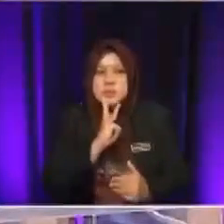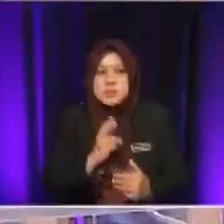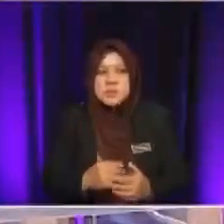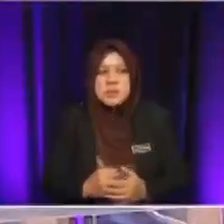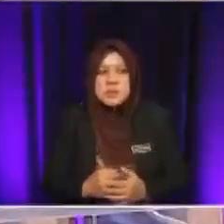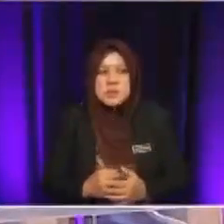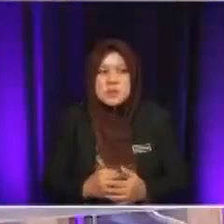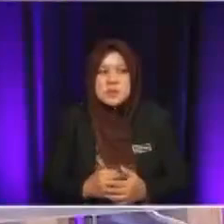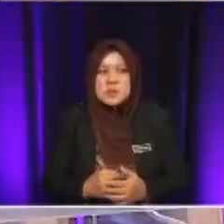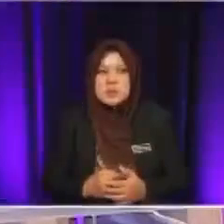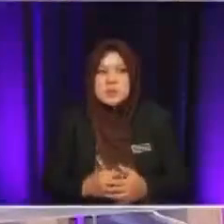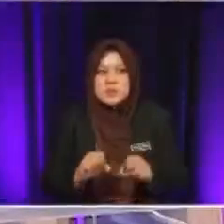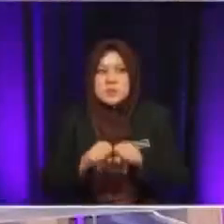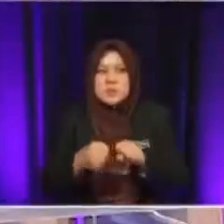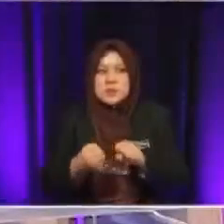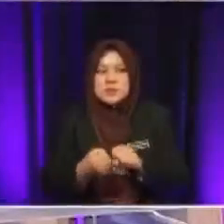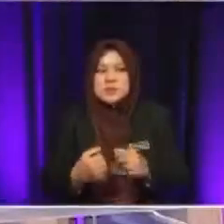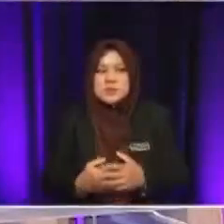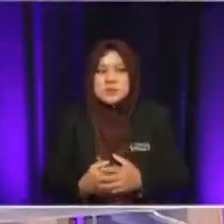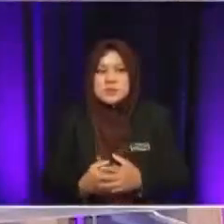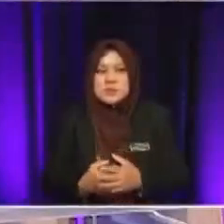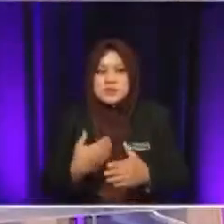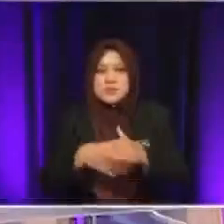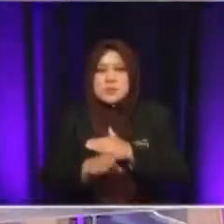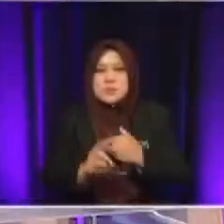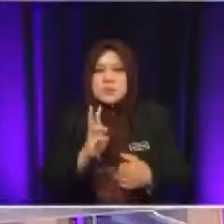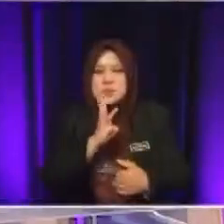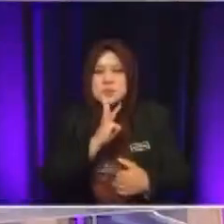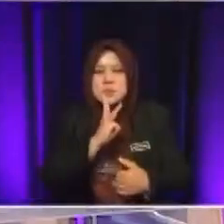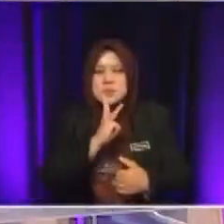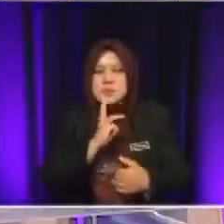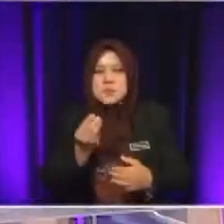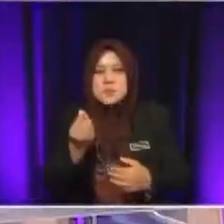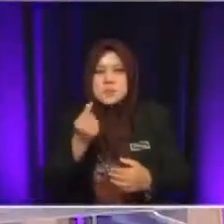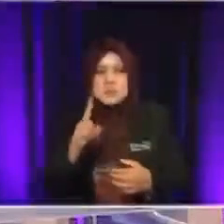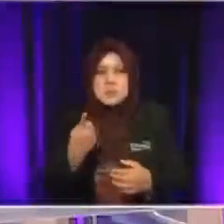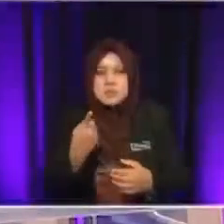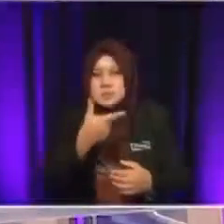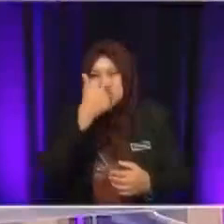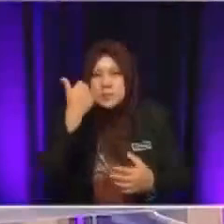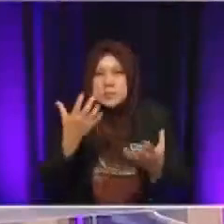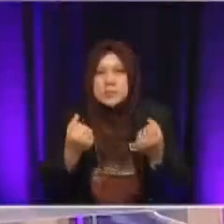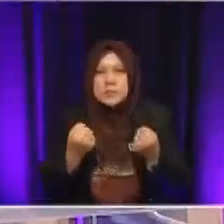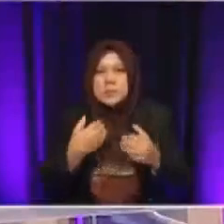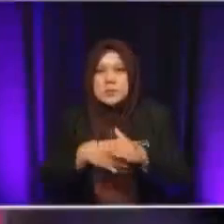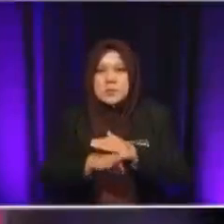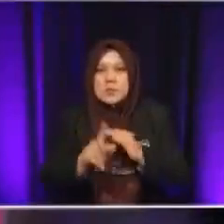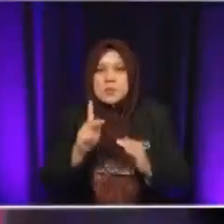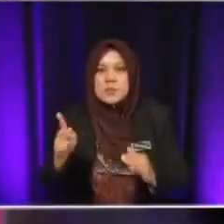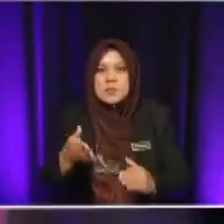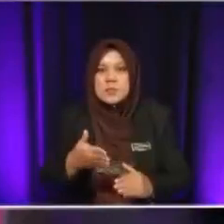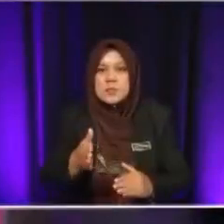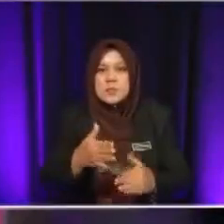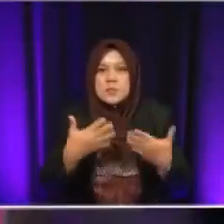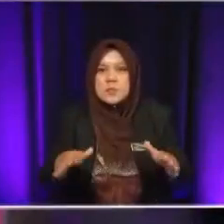yang ni, kita masukkan air supaya dia berat kat bawah. Okey, masukkan air sedikit saja Mira. Sebab nanti kita akan masukkan ikan, ikan dah ada air. Okay. Takut